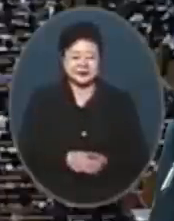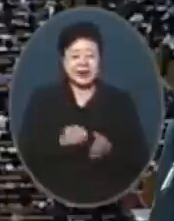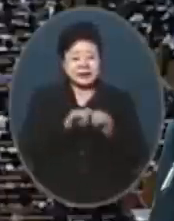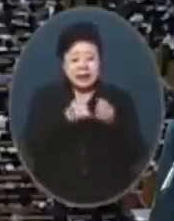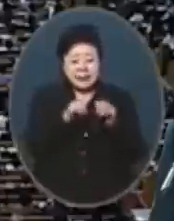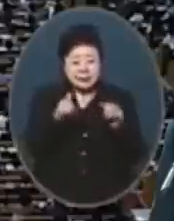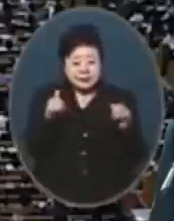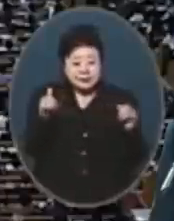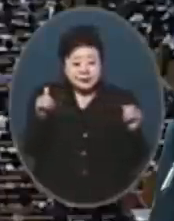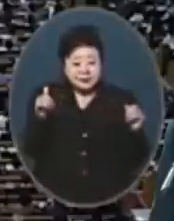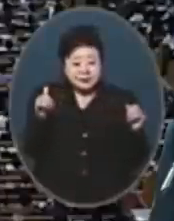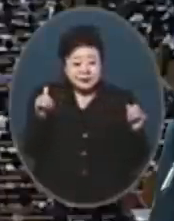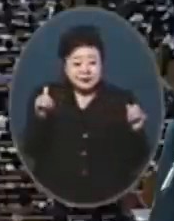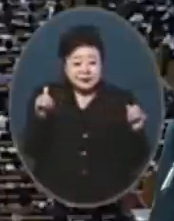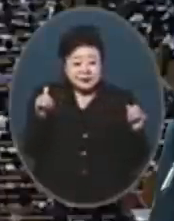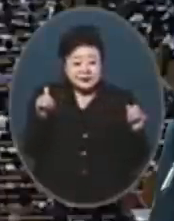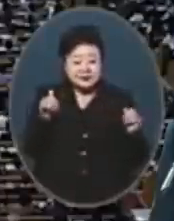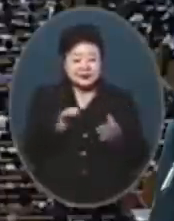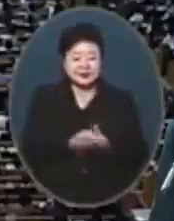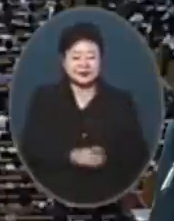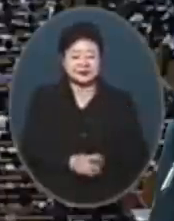사람이